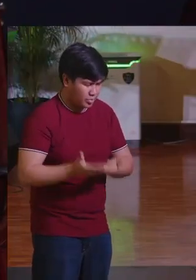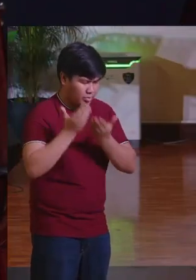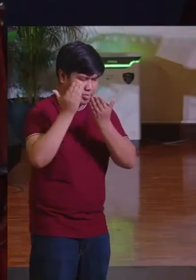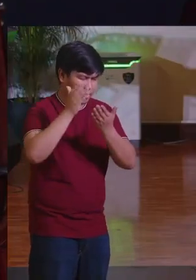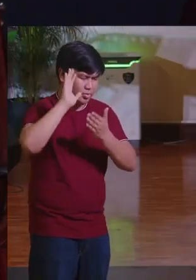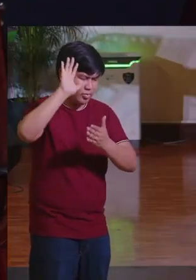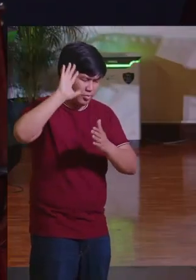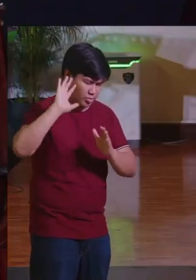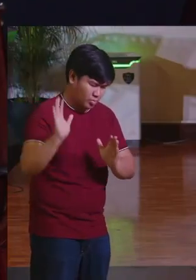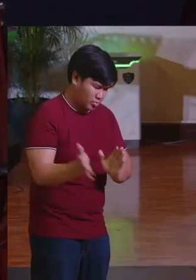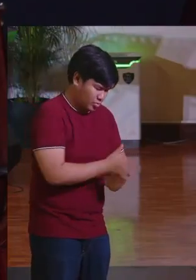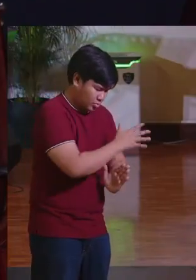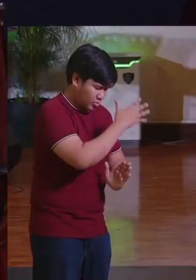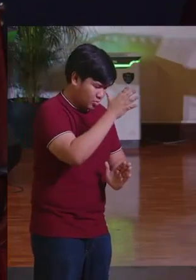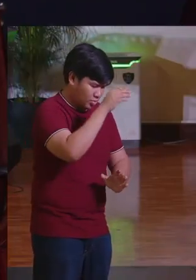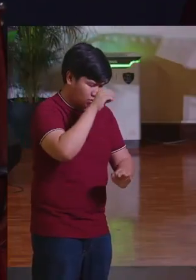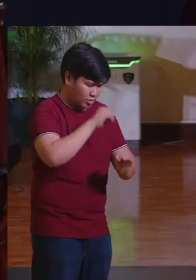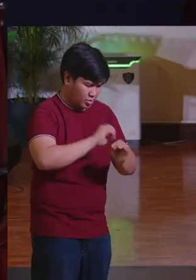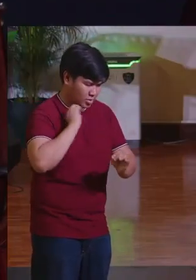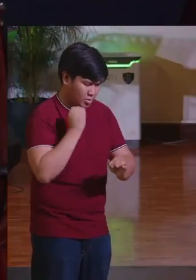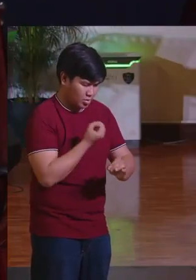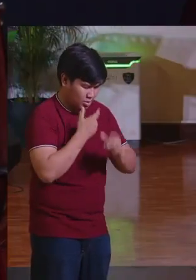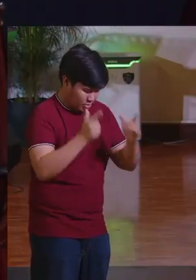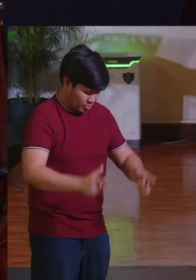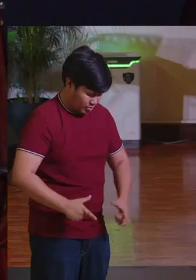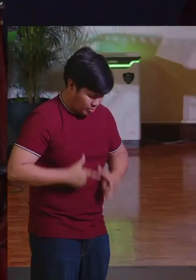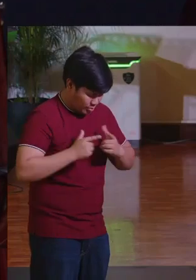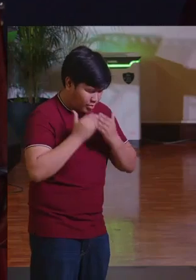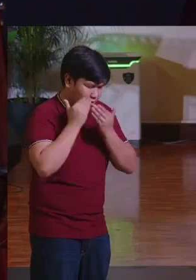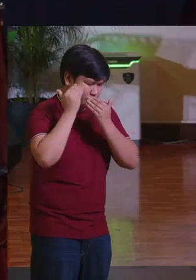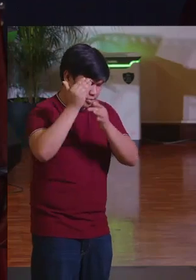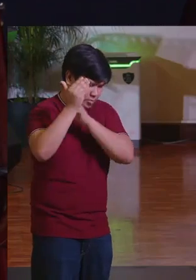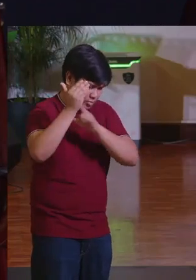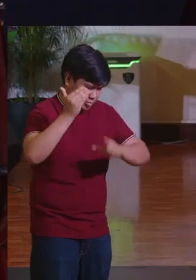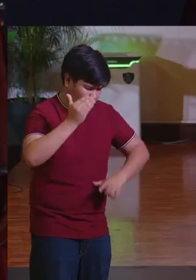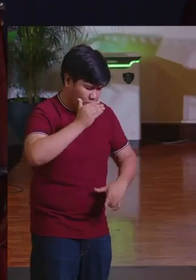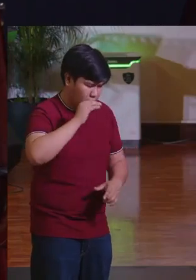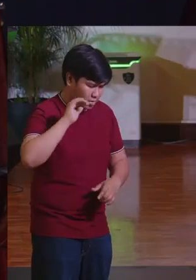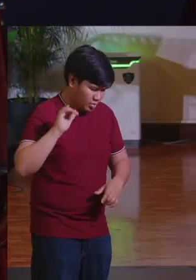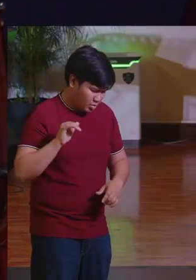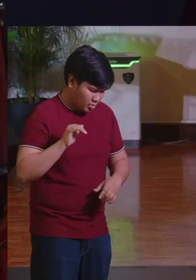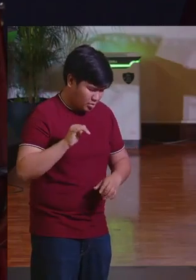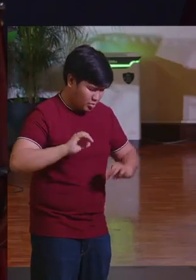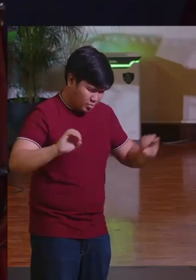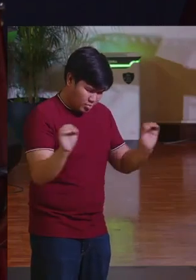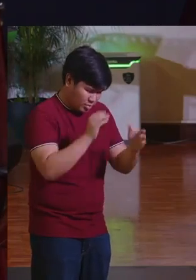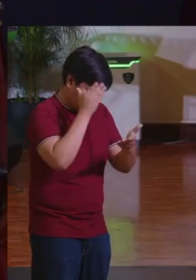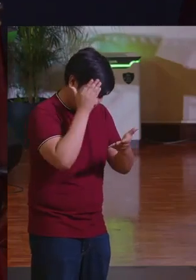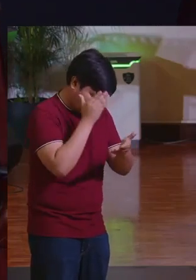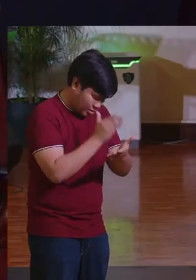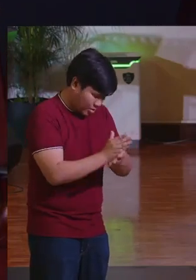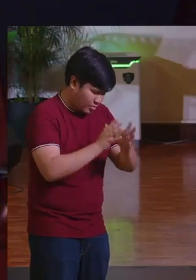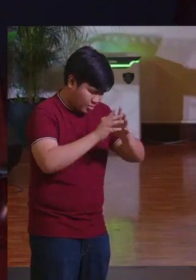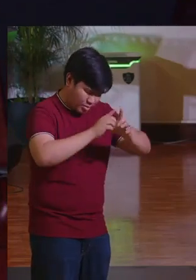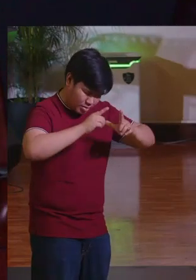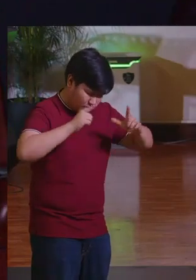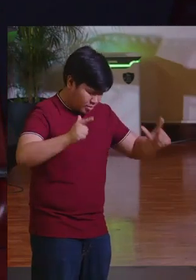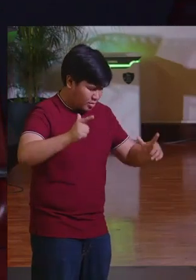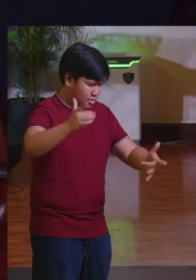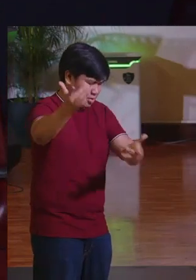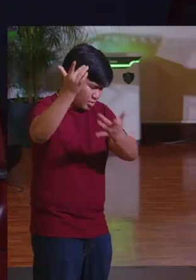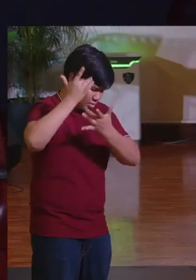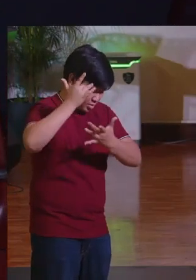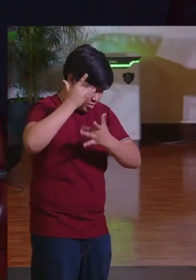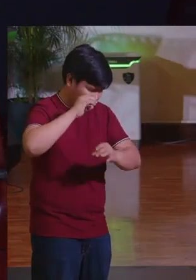sa aming buhay. Salamat po, O Diyos. Salamat po sa walang humpay at dakilang awa.